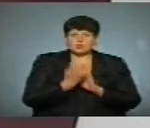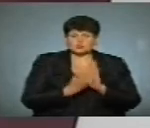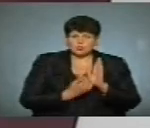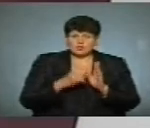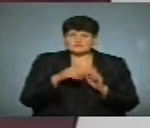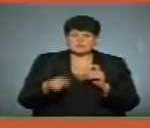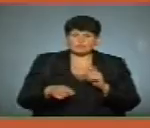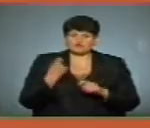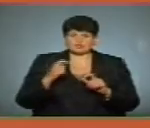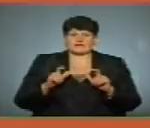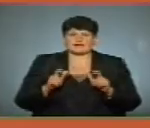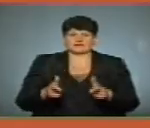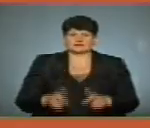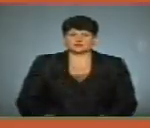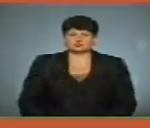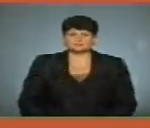порушення карантину.